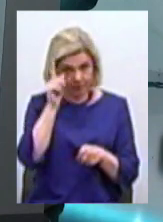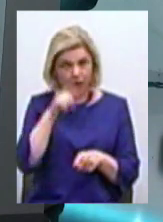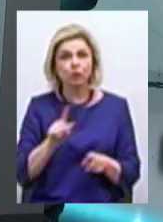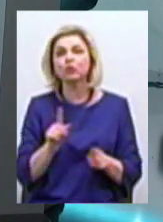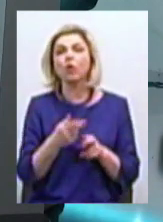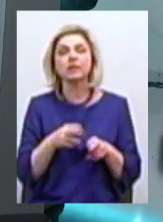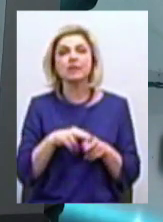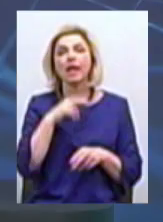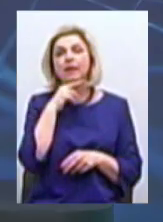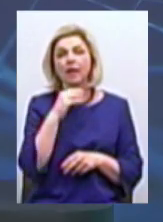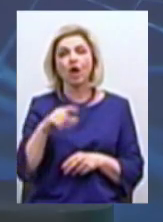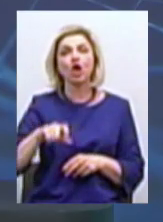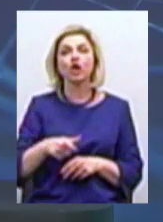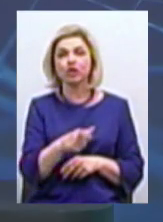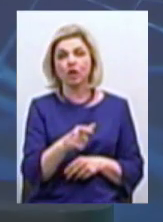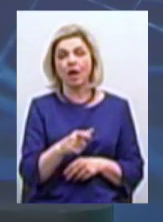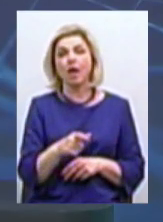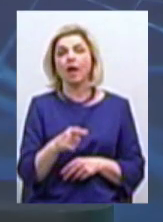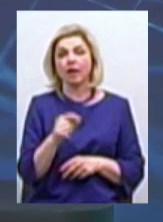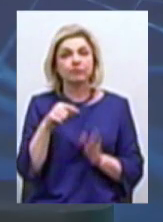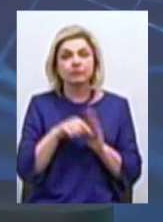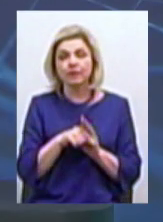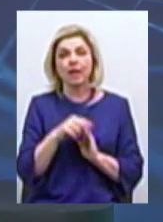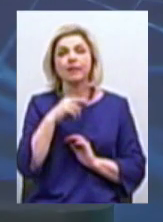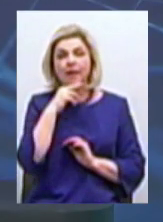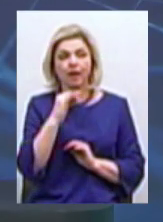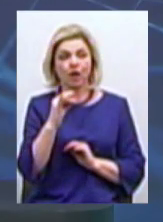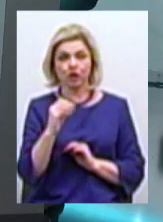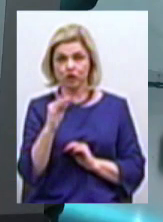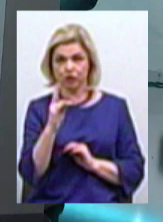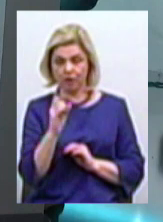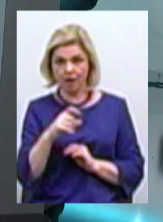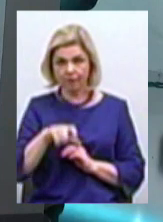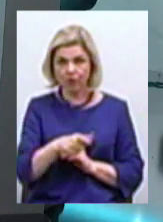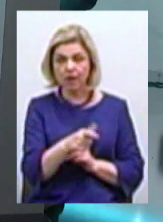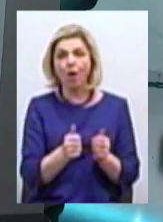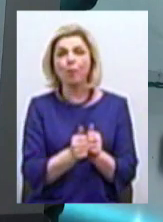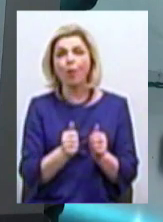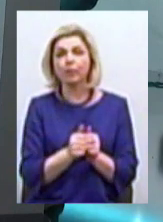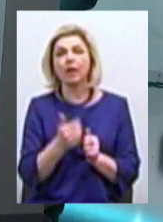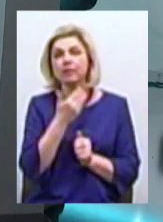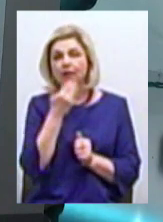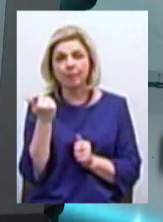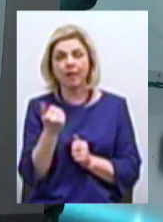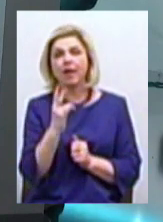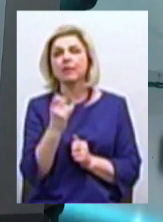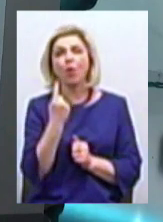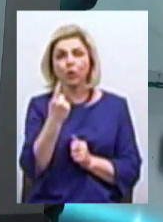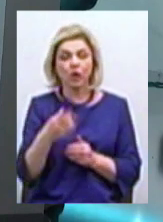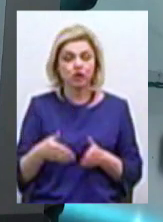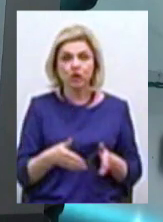річка? Що таке дика річка? Дика річка – це річка, поблизу якої немає жодної стежки,